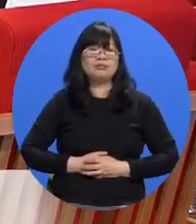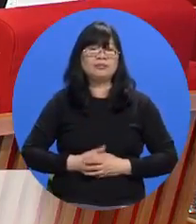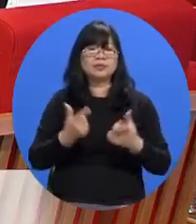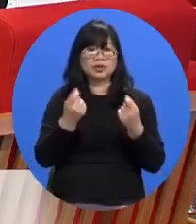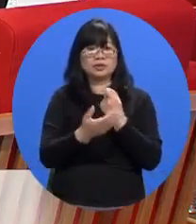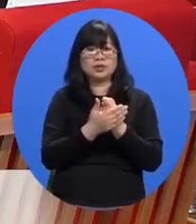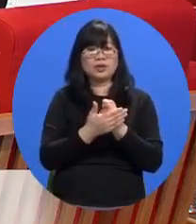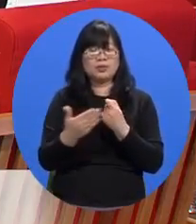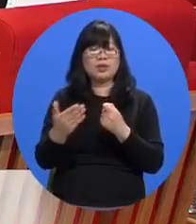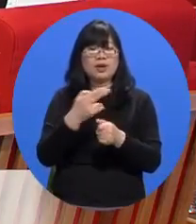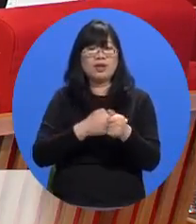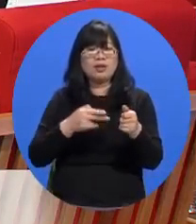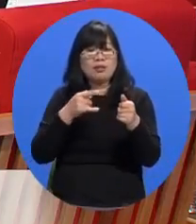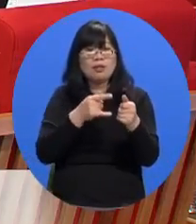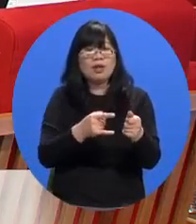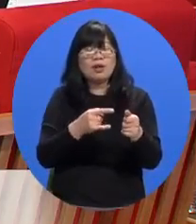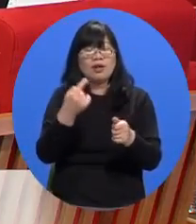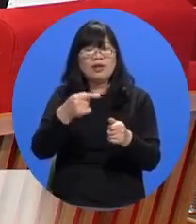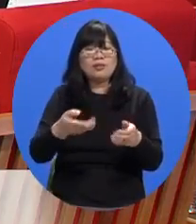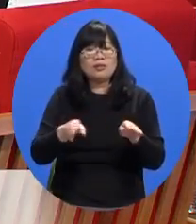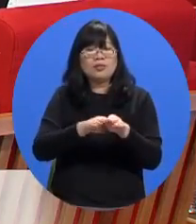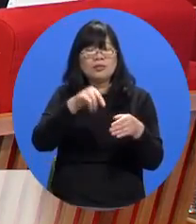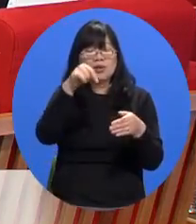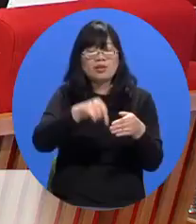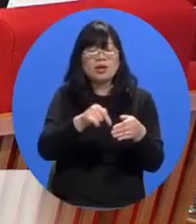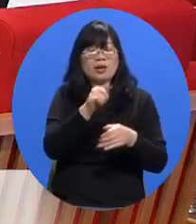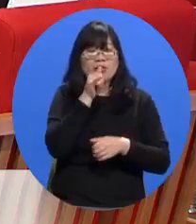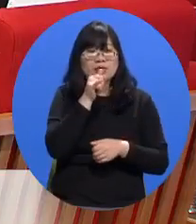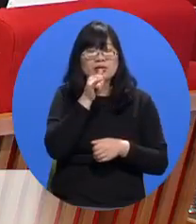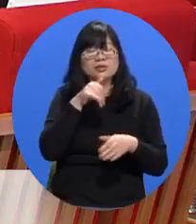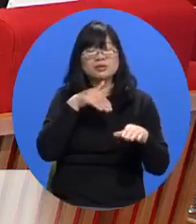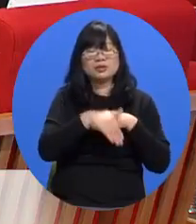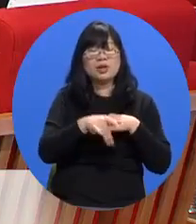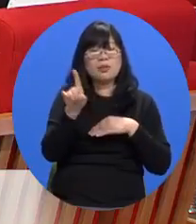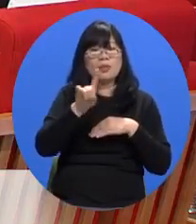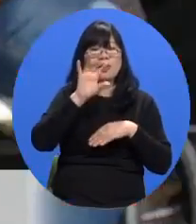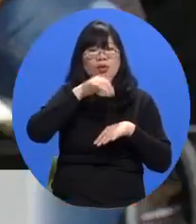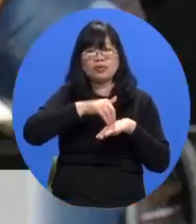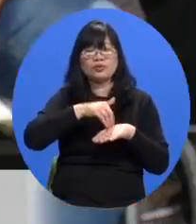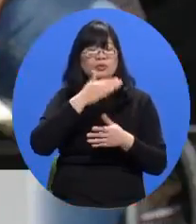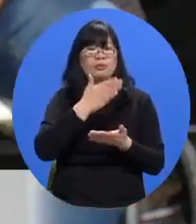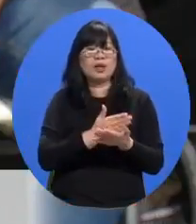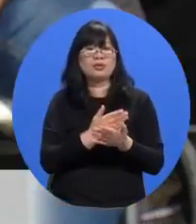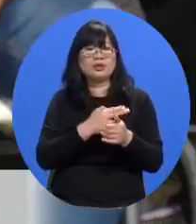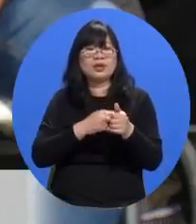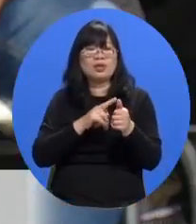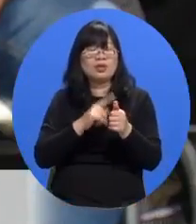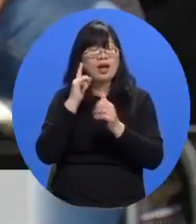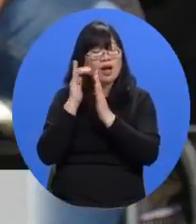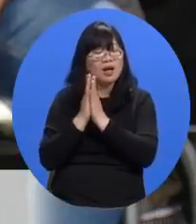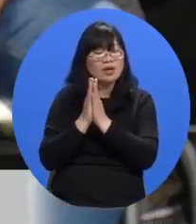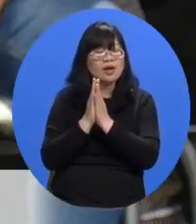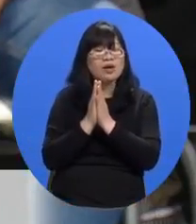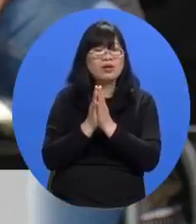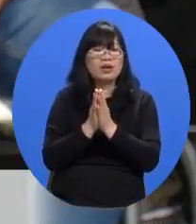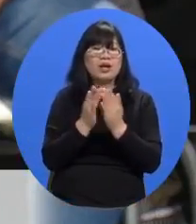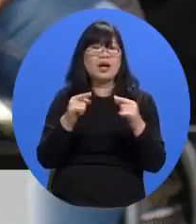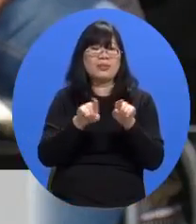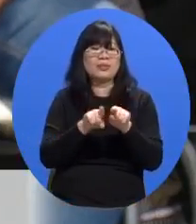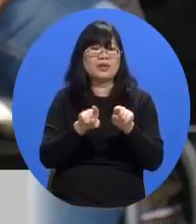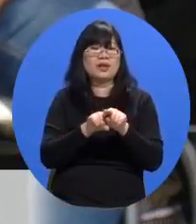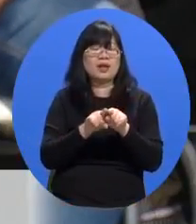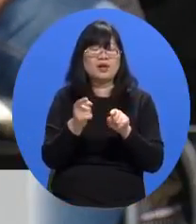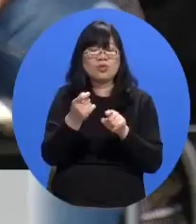그렇기 때문에 선생님들은 교육청에서 내려오는 그런 식의 어떤 그 연수보다는 선생님들이 자발적으로 동료들과 뭐